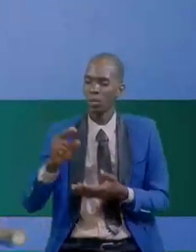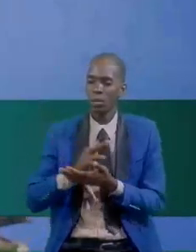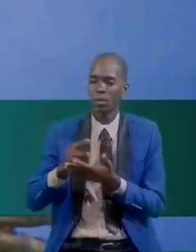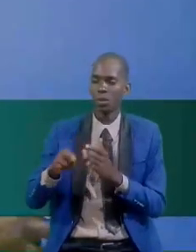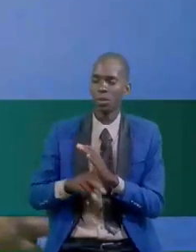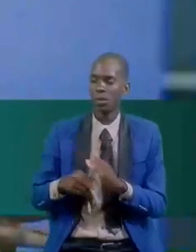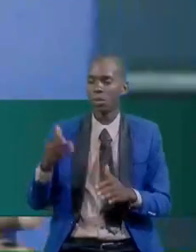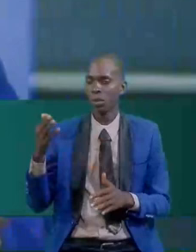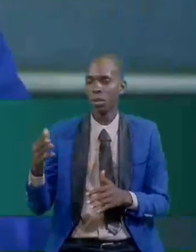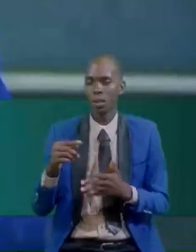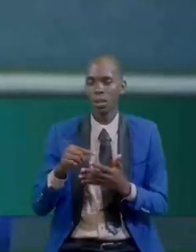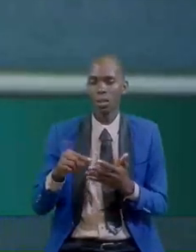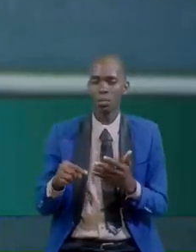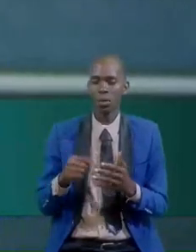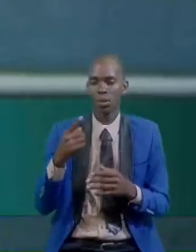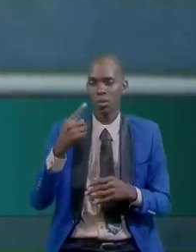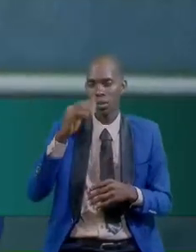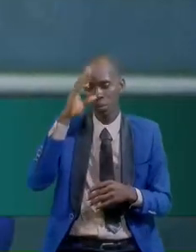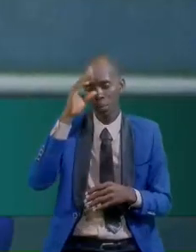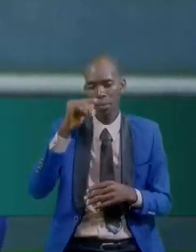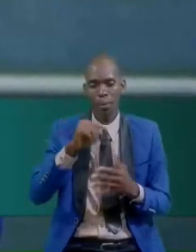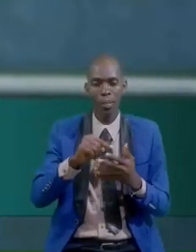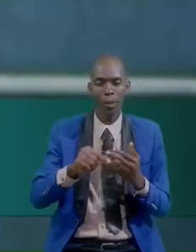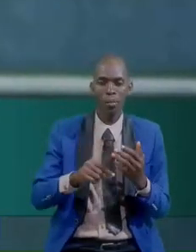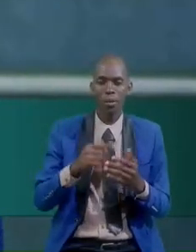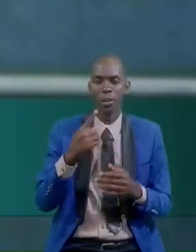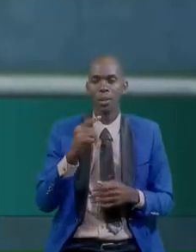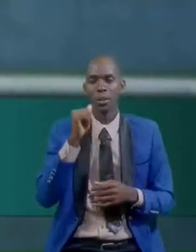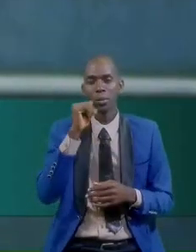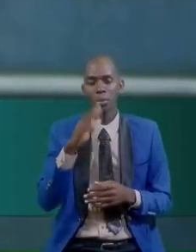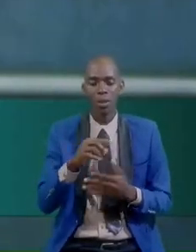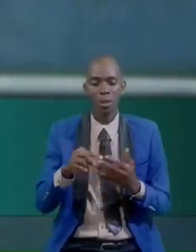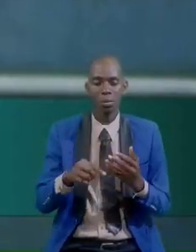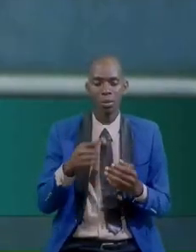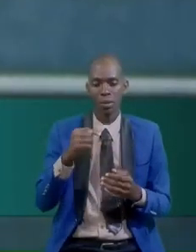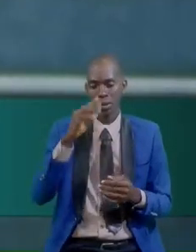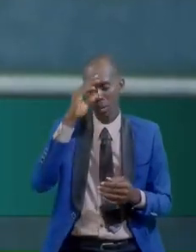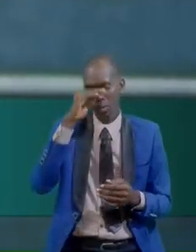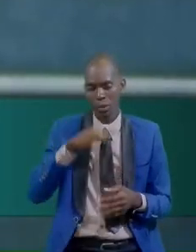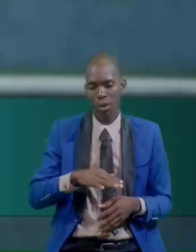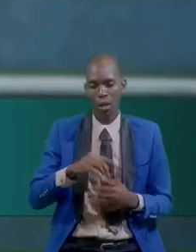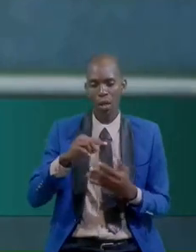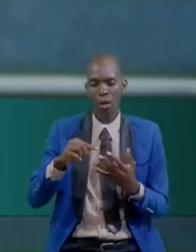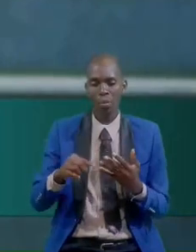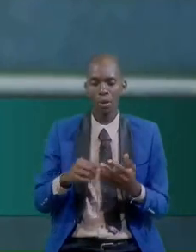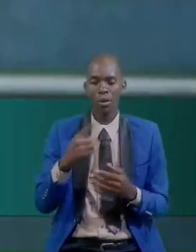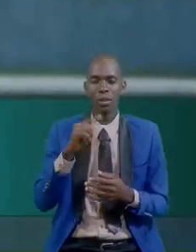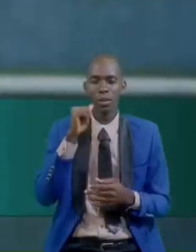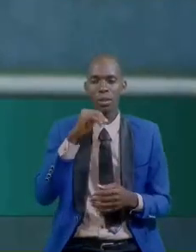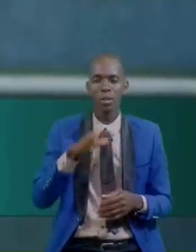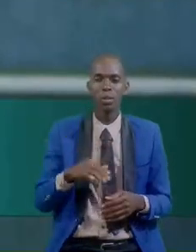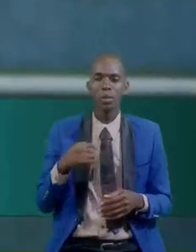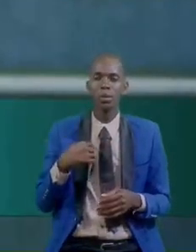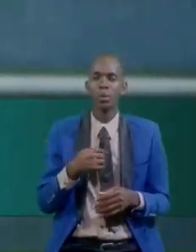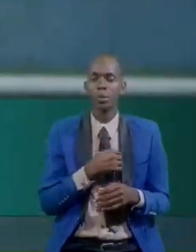Il y a un peu de justice là-bas, parmi les hommes, parmi les femmes, parmi les garçons, parmi les filles.